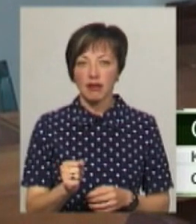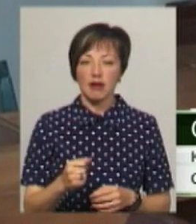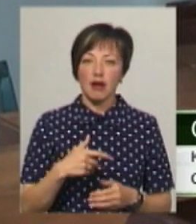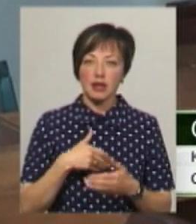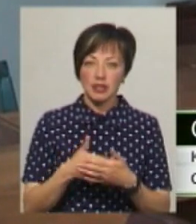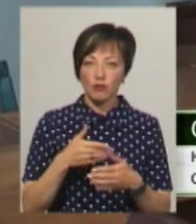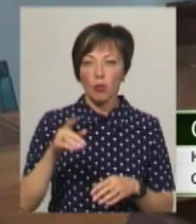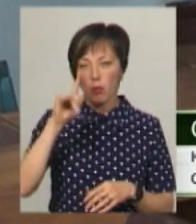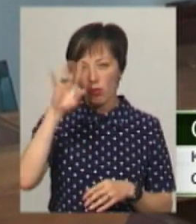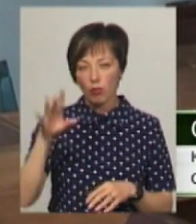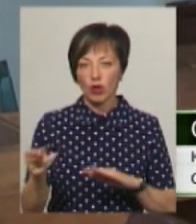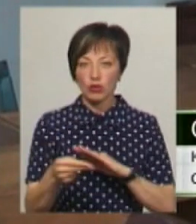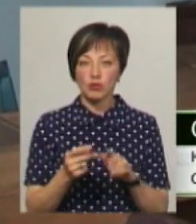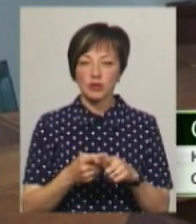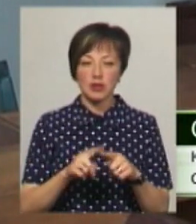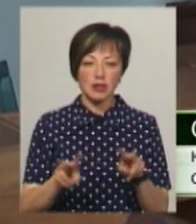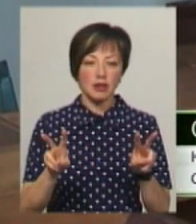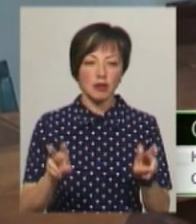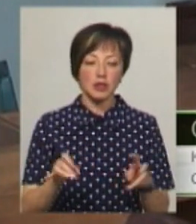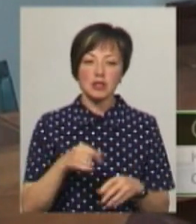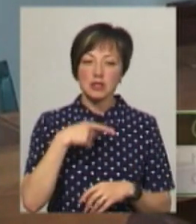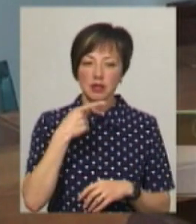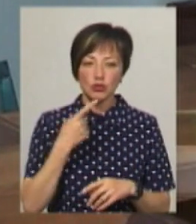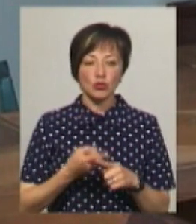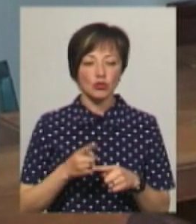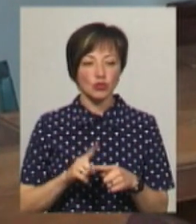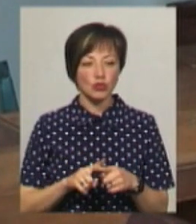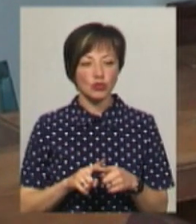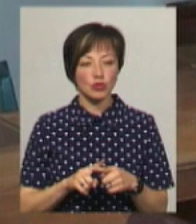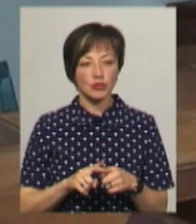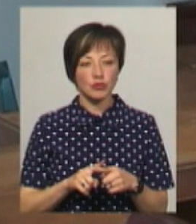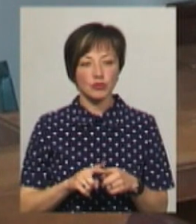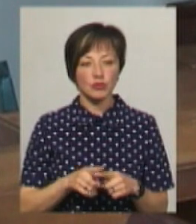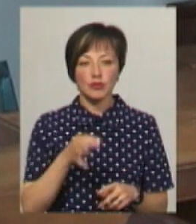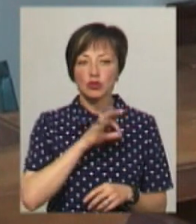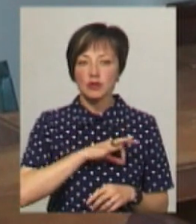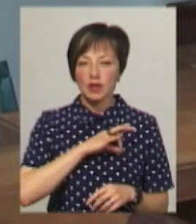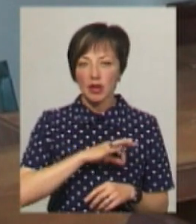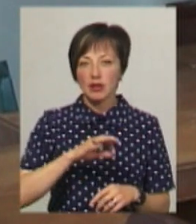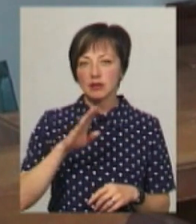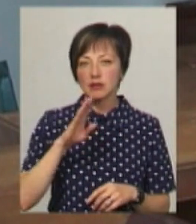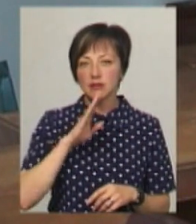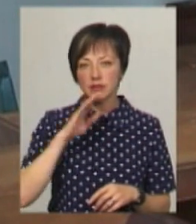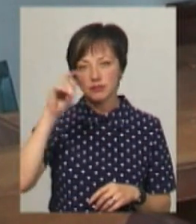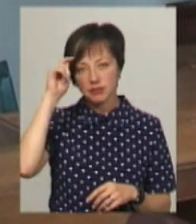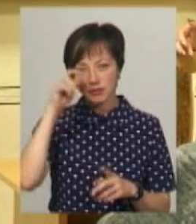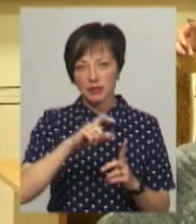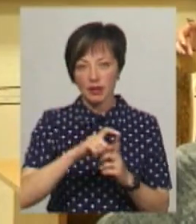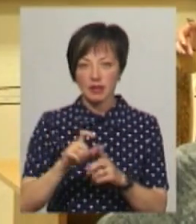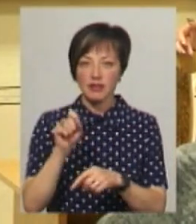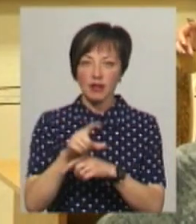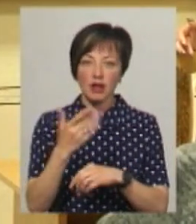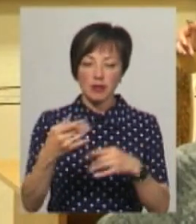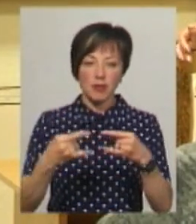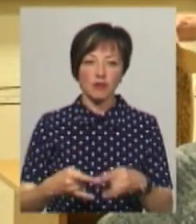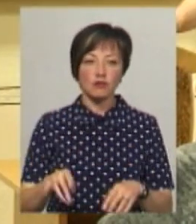активно популяризує цю тему і зауважує, що власне вживання фемінітивів – це завдання мас-медіа. Вживати